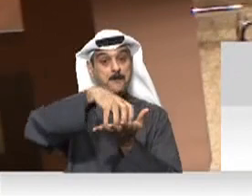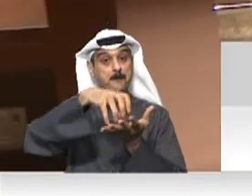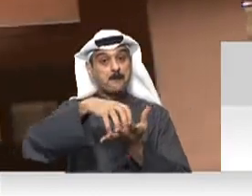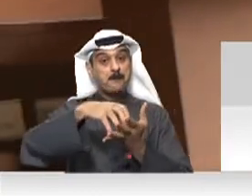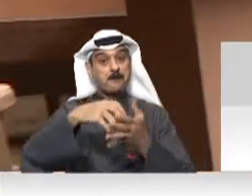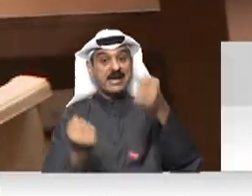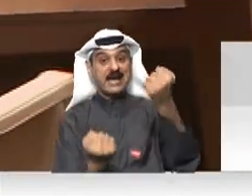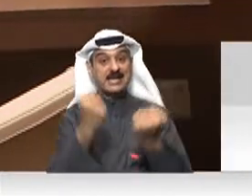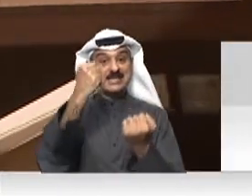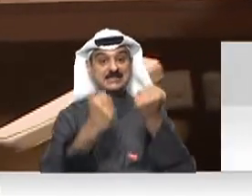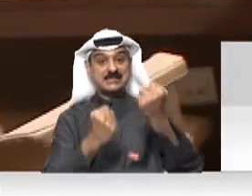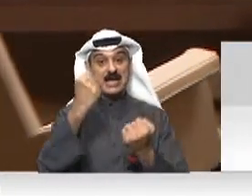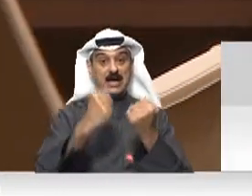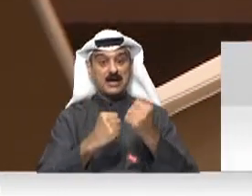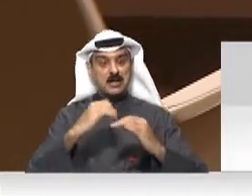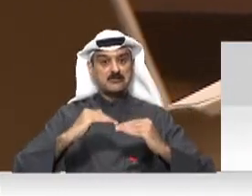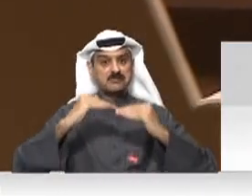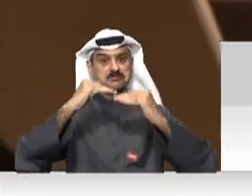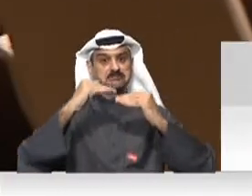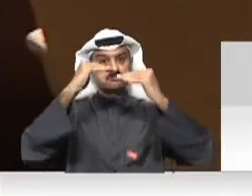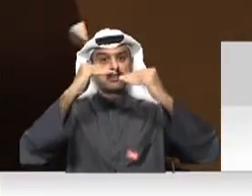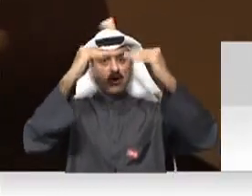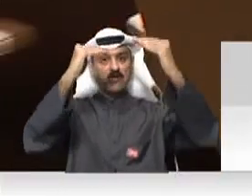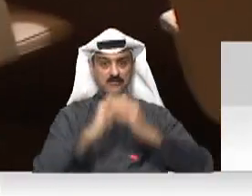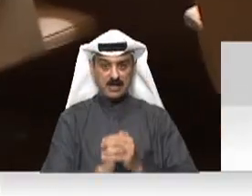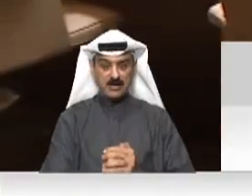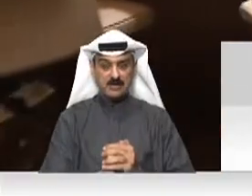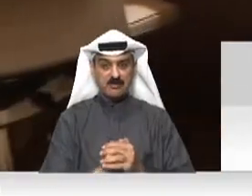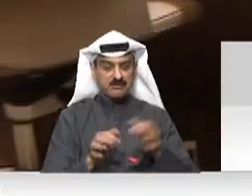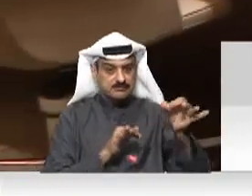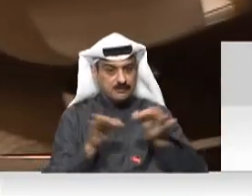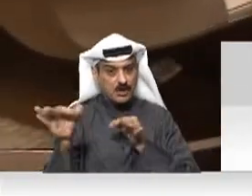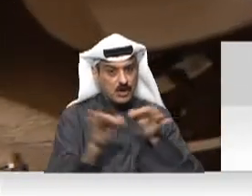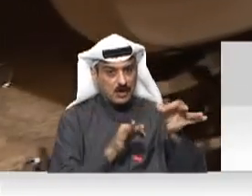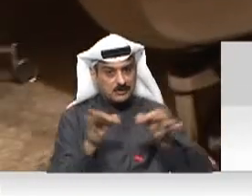لخدمة العامة. المبنى هو مصمم أو